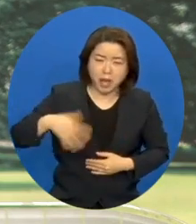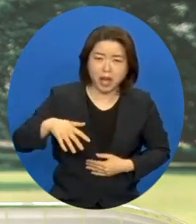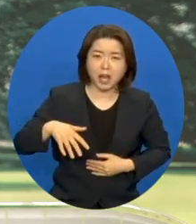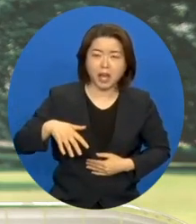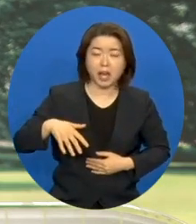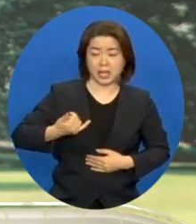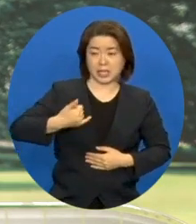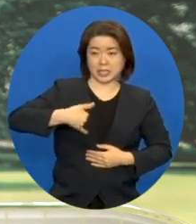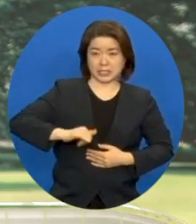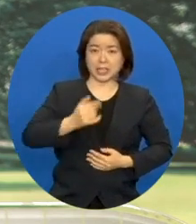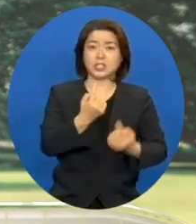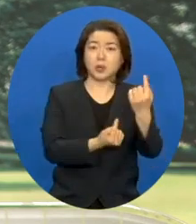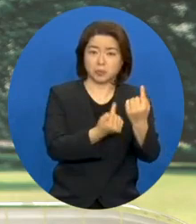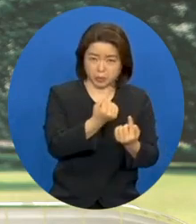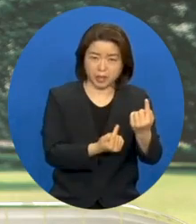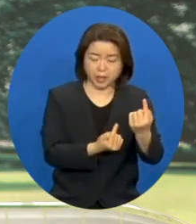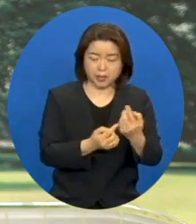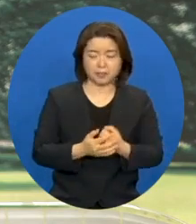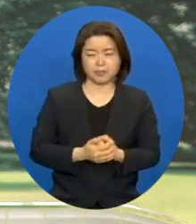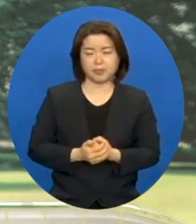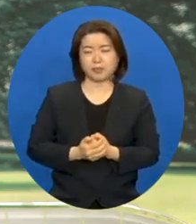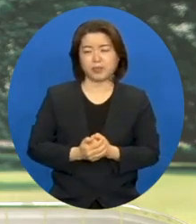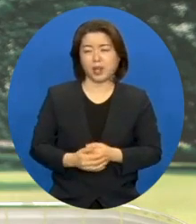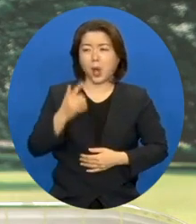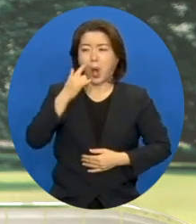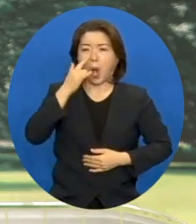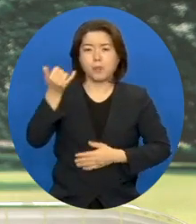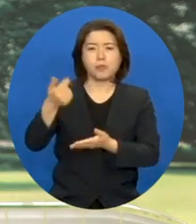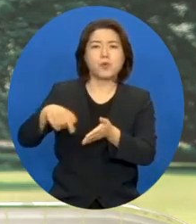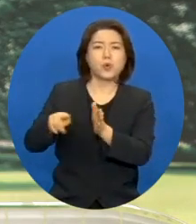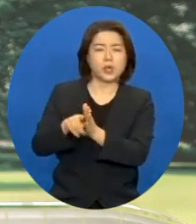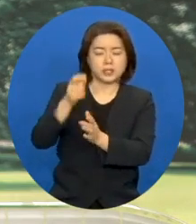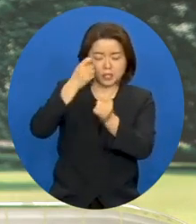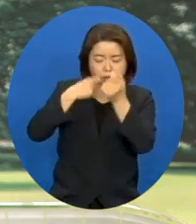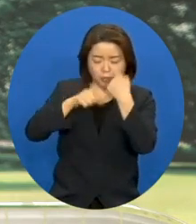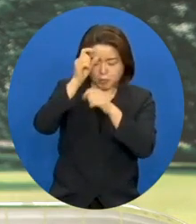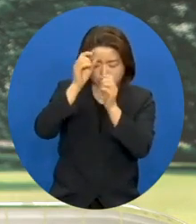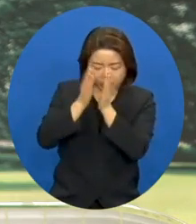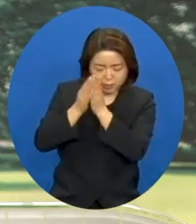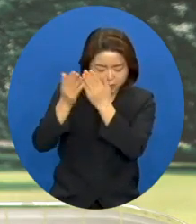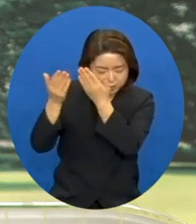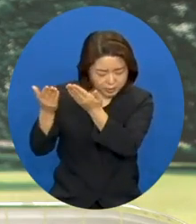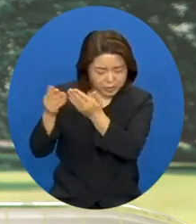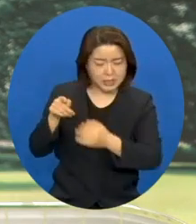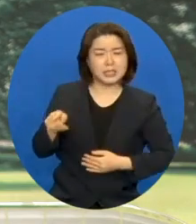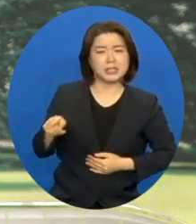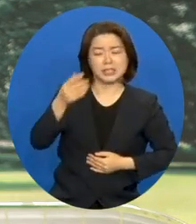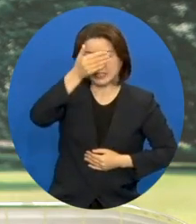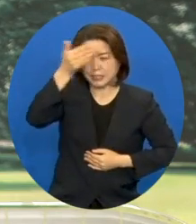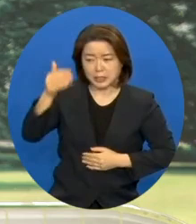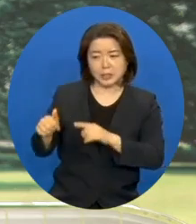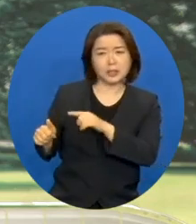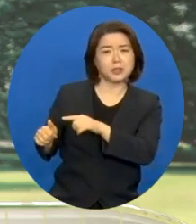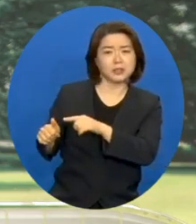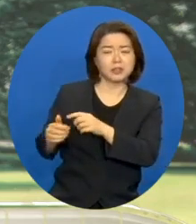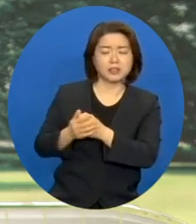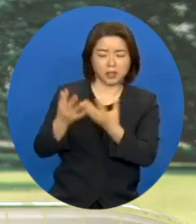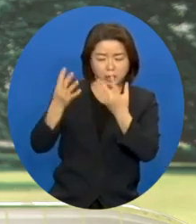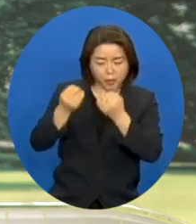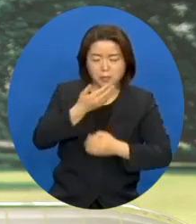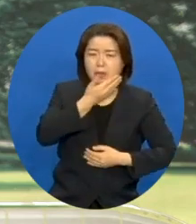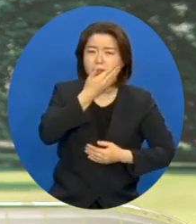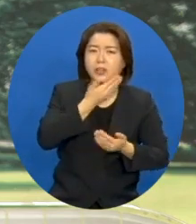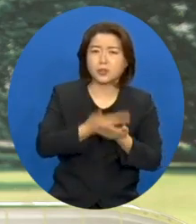자녀인 것보다 부모님을 위해서 눈물로 기도하는 그런 청년이 얼마나 귀한가, 그